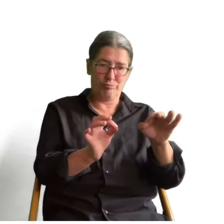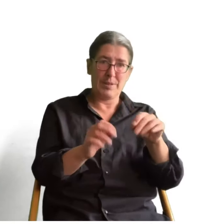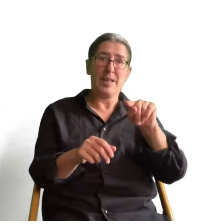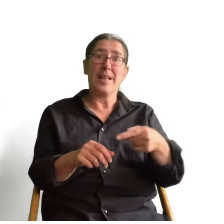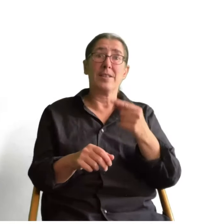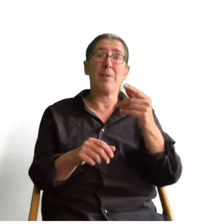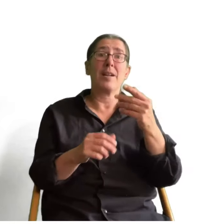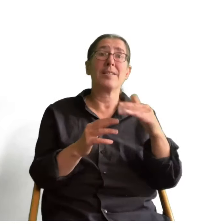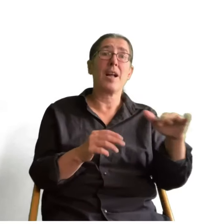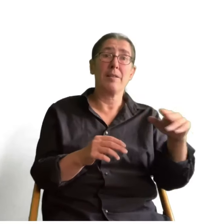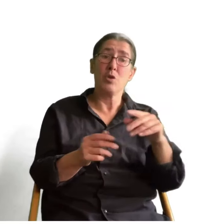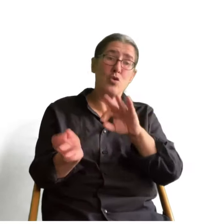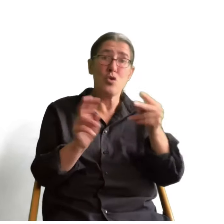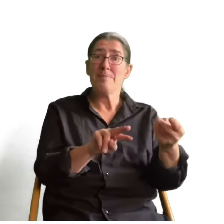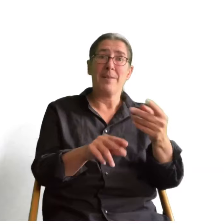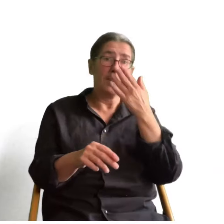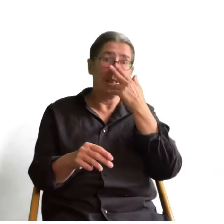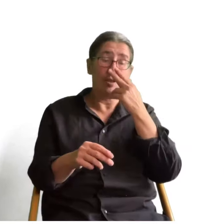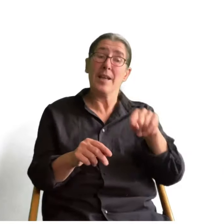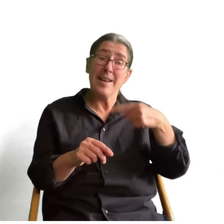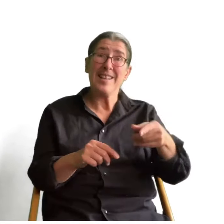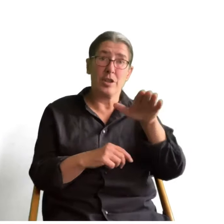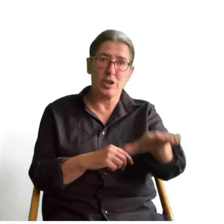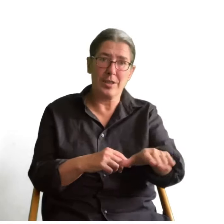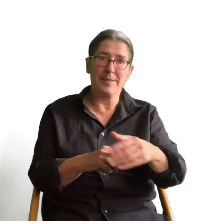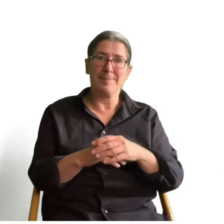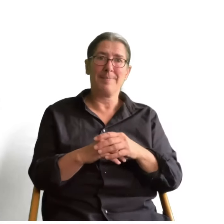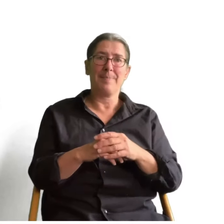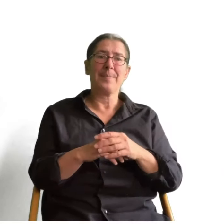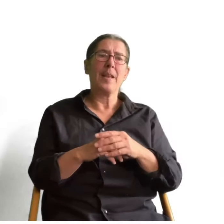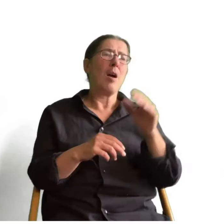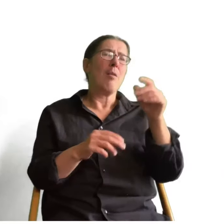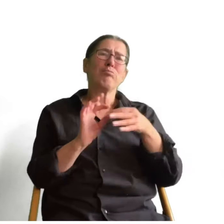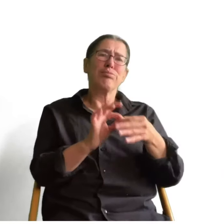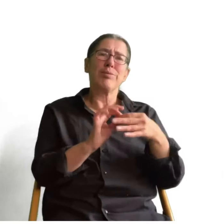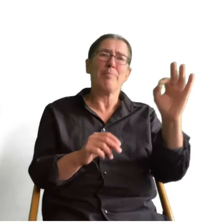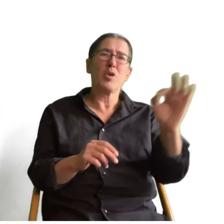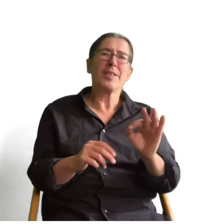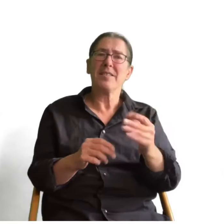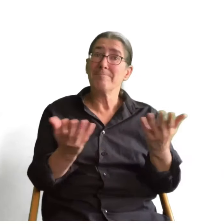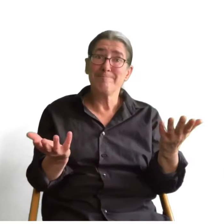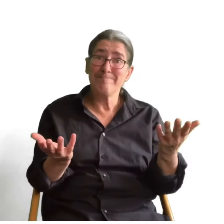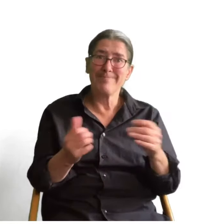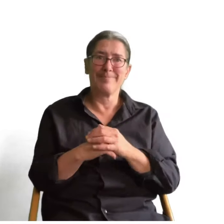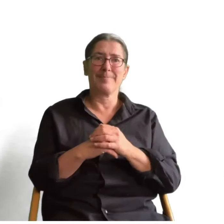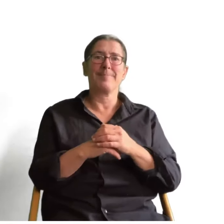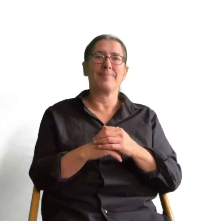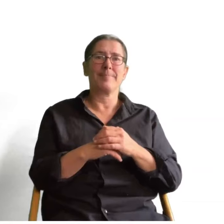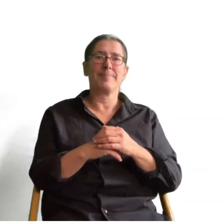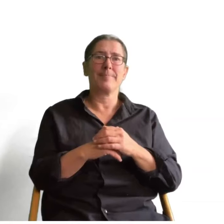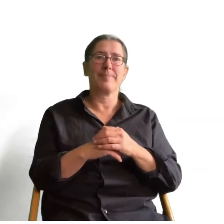also die Übertragung in die Dezimalzahlen. Und dann machen wir gleich mit dem nächsten Schritt weiter, was das mit dem Prozent zu tun